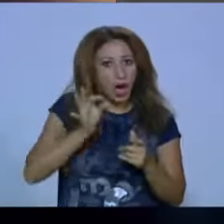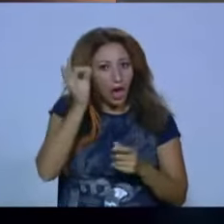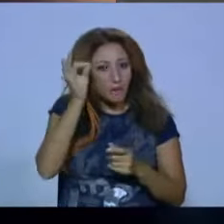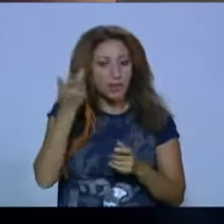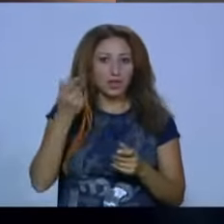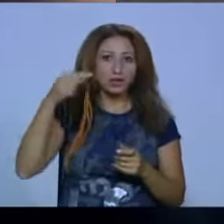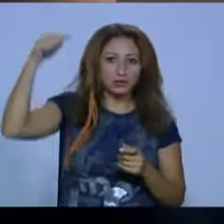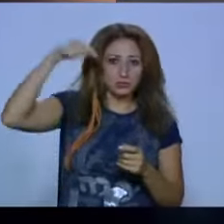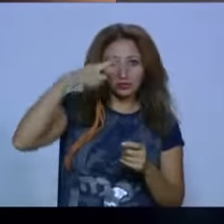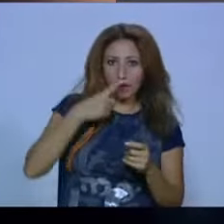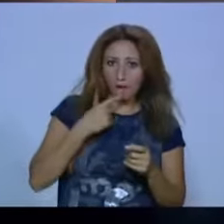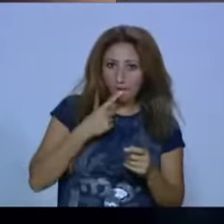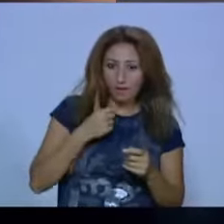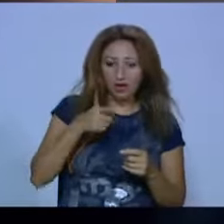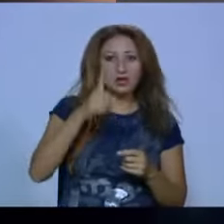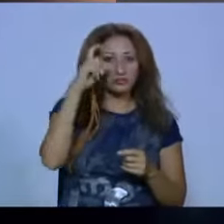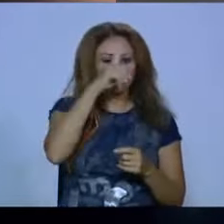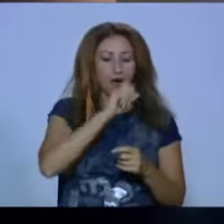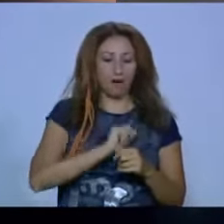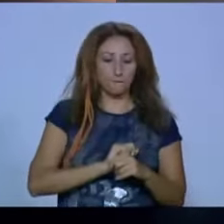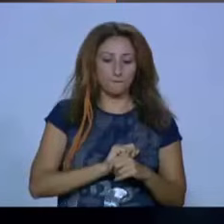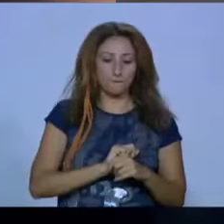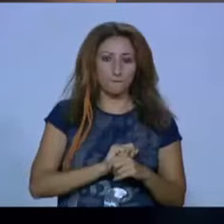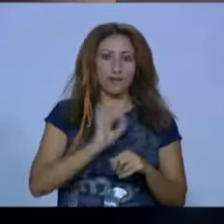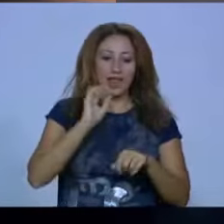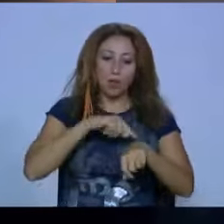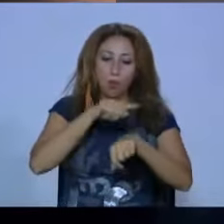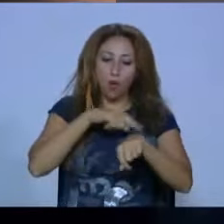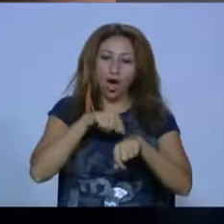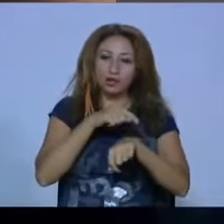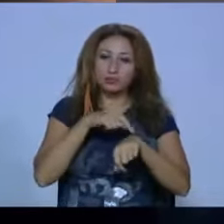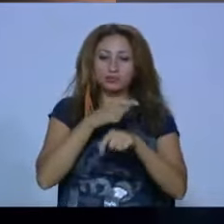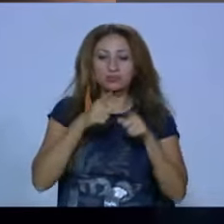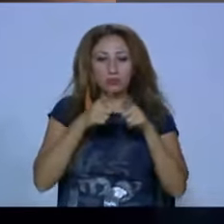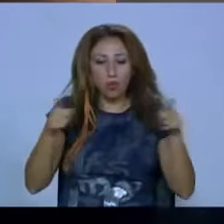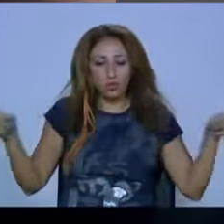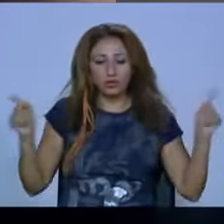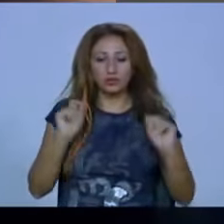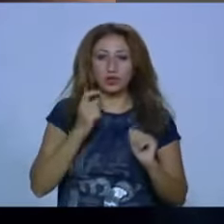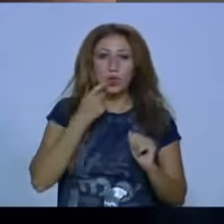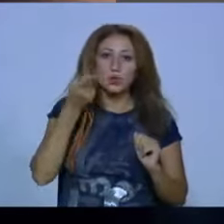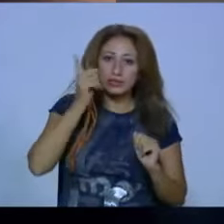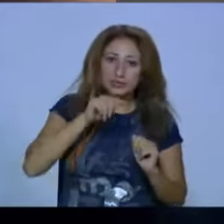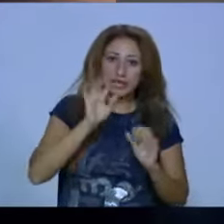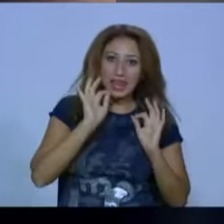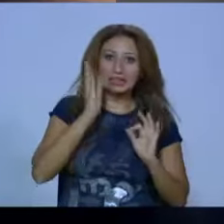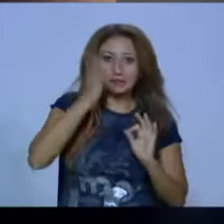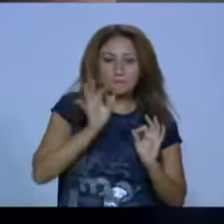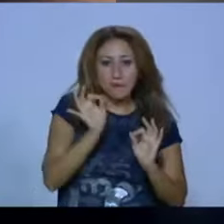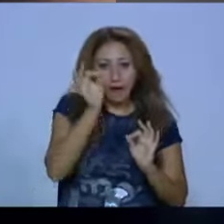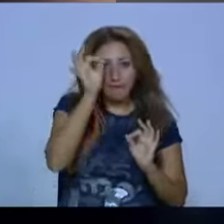هي الحاله بتاعتها من الحالات الصعبه جدا، محتاجه كمان فترات طويله، يعني احنا ممكن كل سنه نضطر ان احنا نعمل